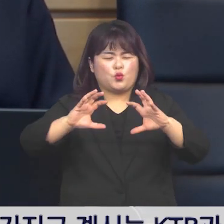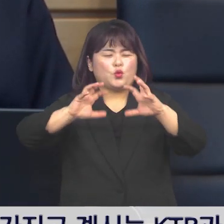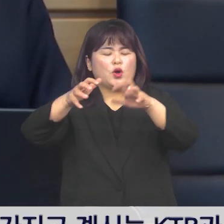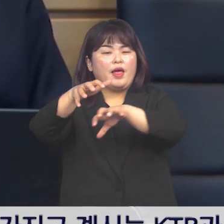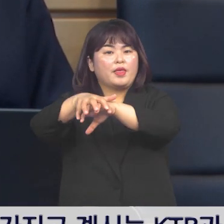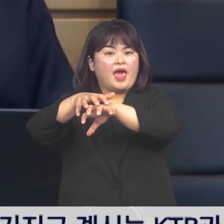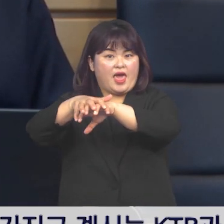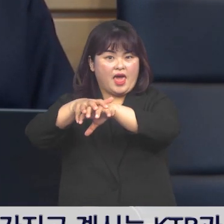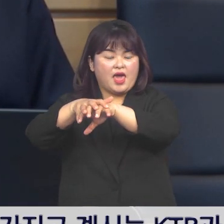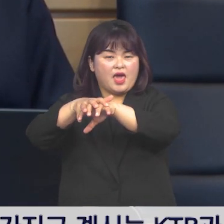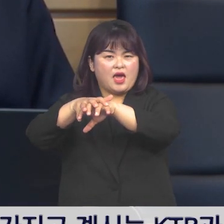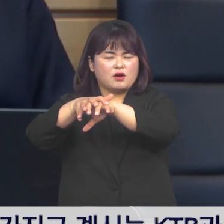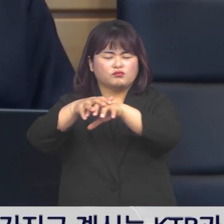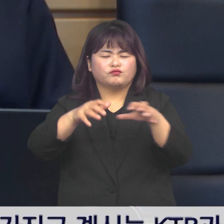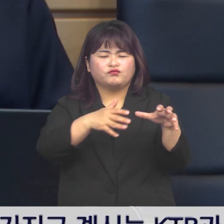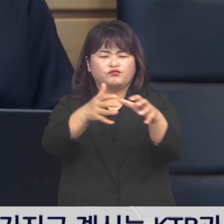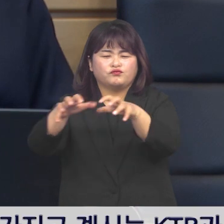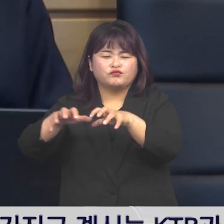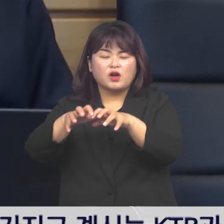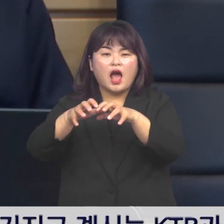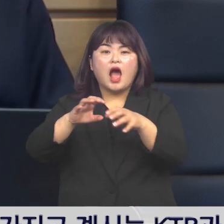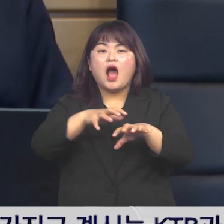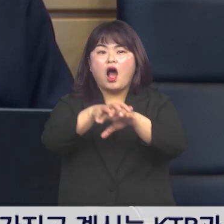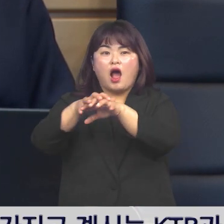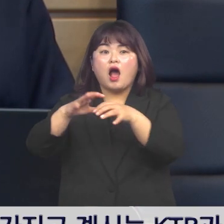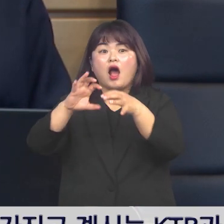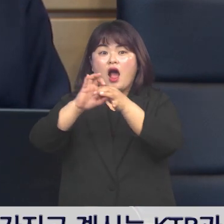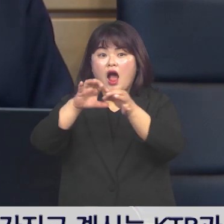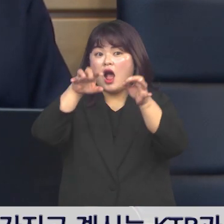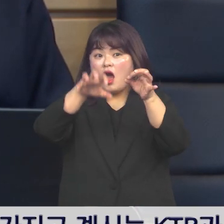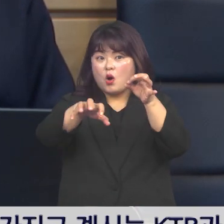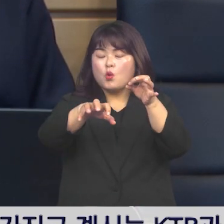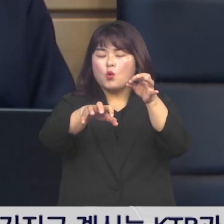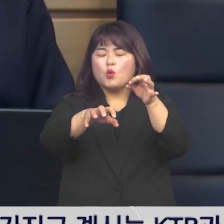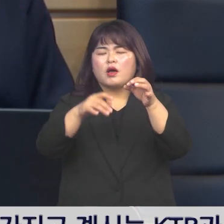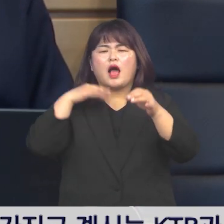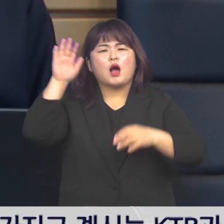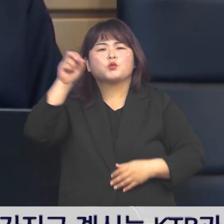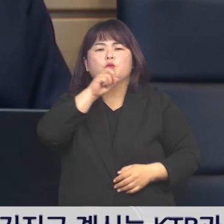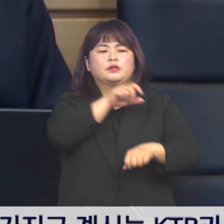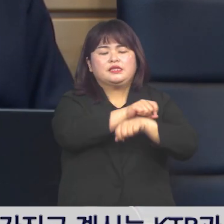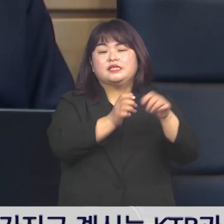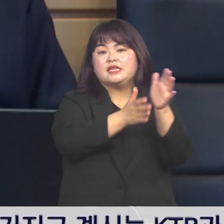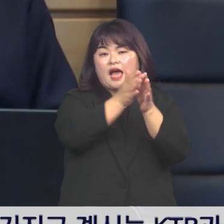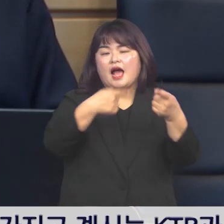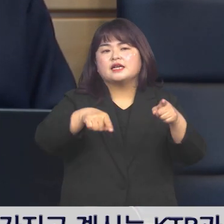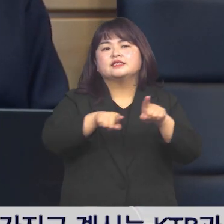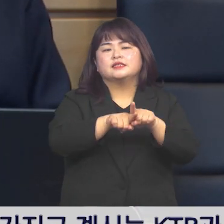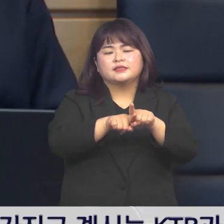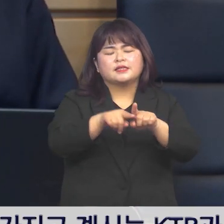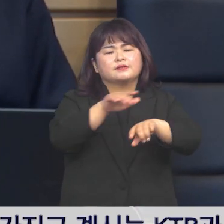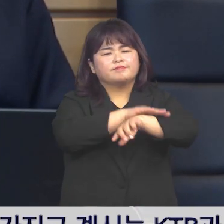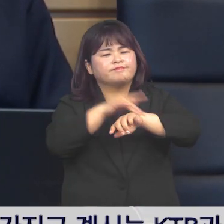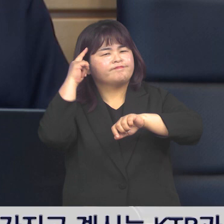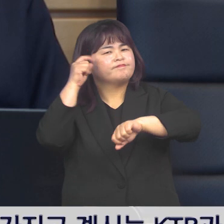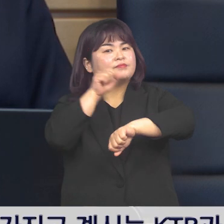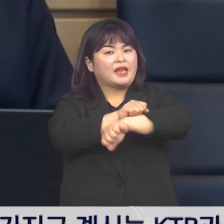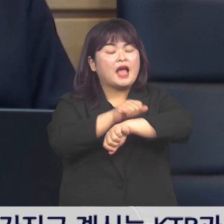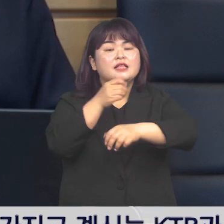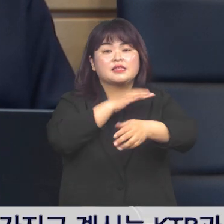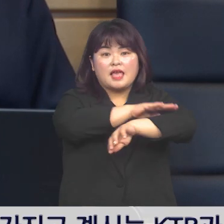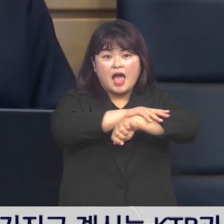탄탄히 가지고 계신 KTR과 용인 특례시가 앞으로 좀 더 서로 지혜를